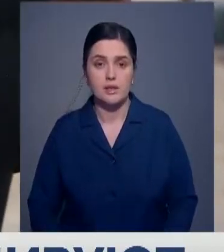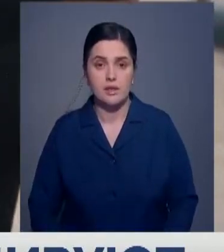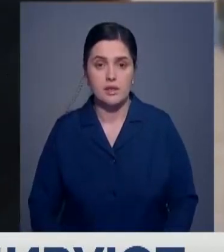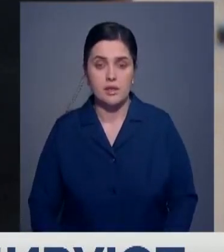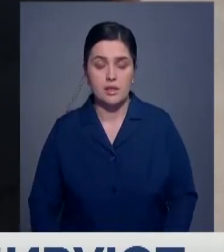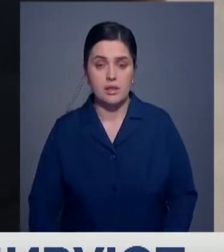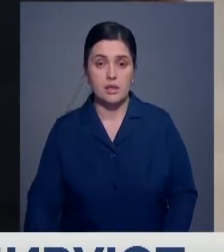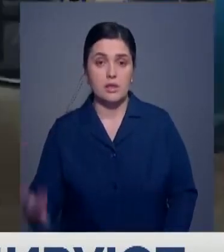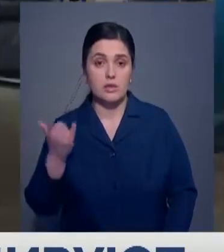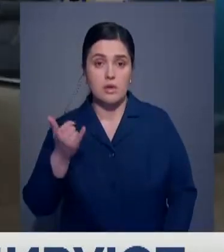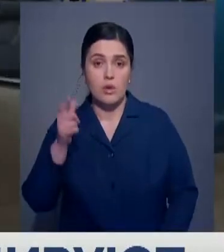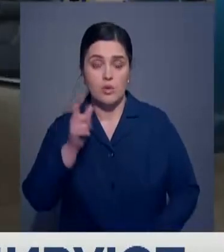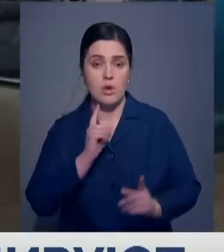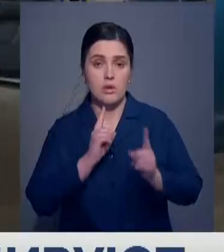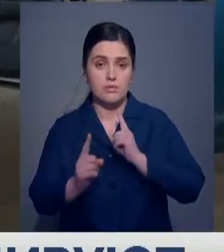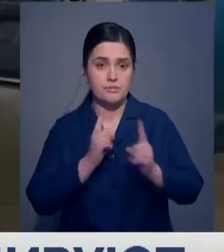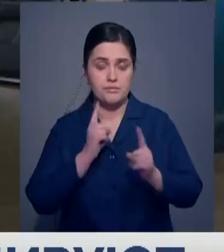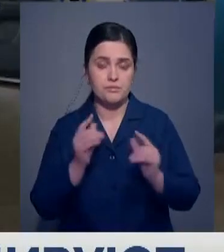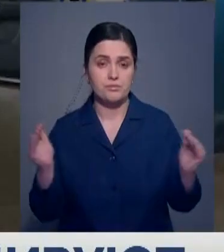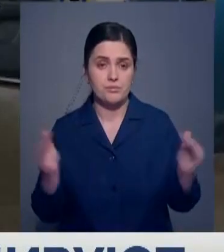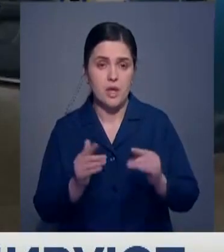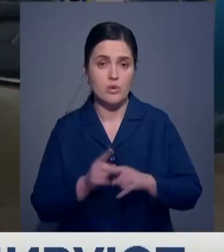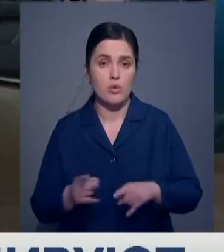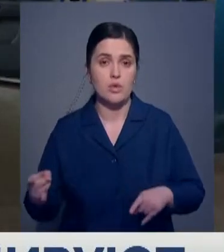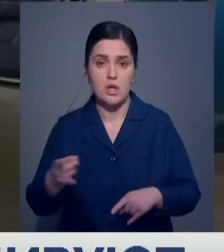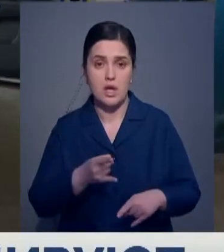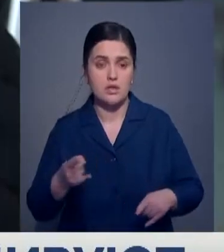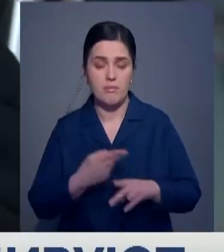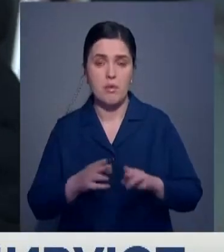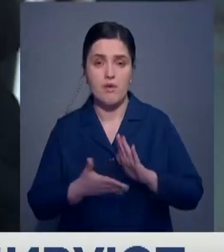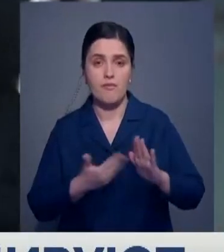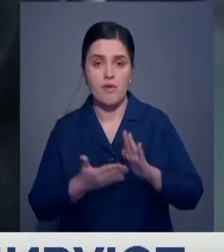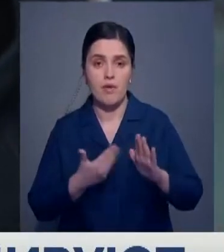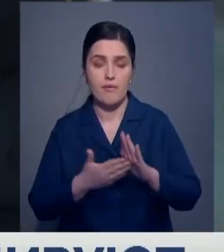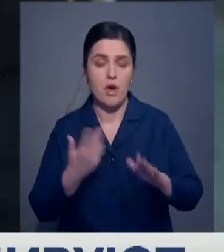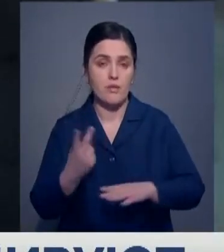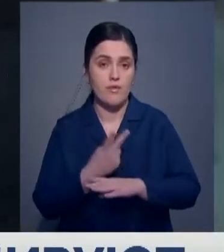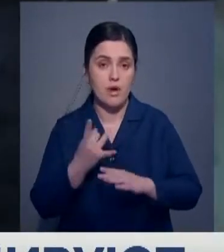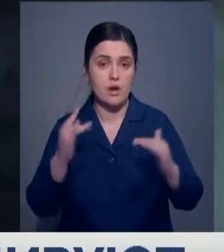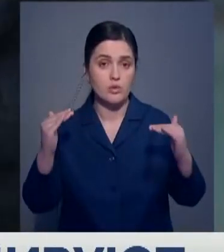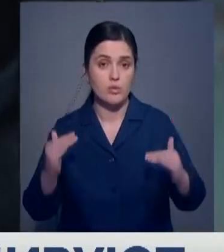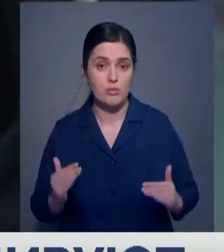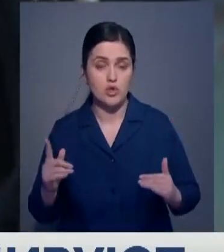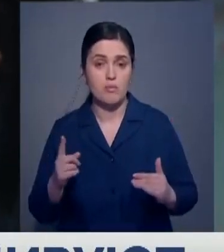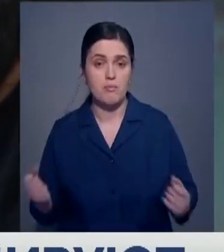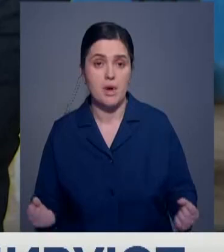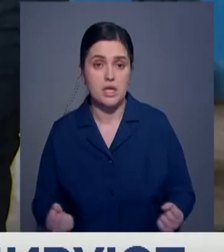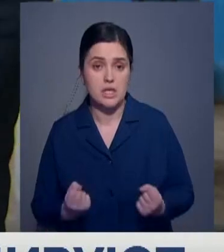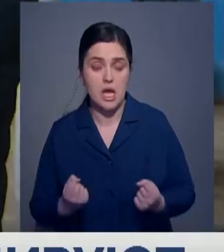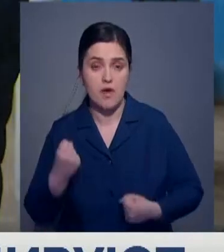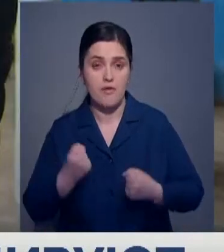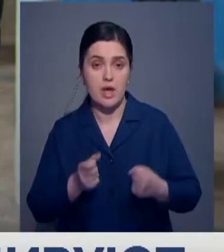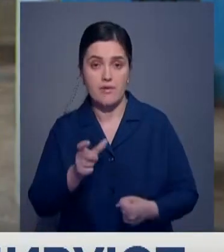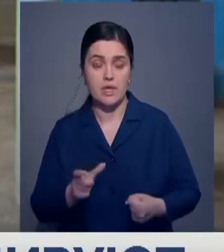мер пассажиропоток снизился не только в автобусах. В службах такси количество вызовов уменьшилось почти в два раза. Чтобы поддержать водителей,